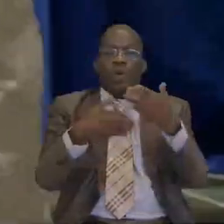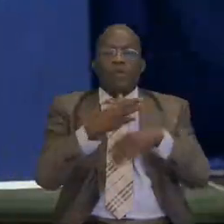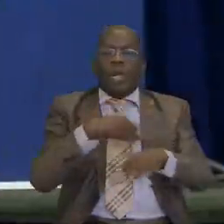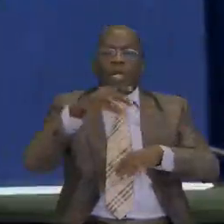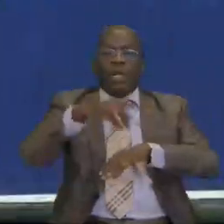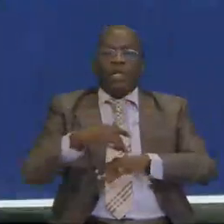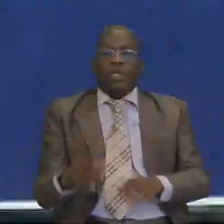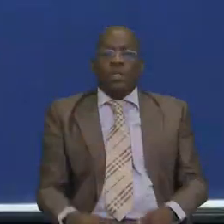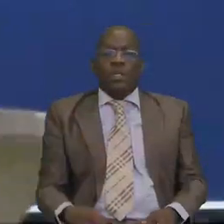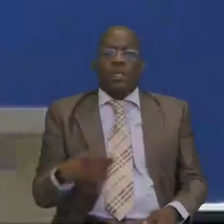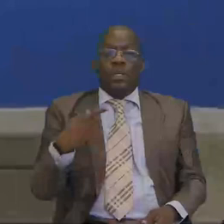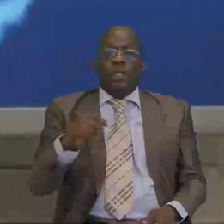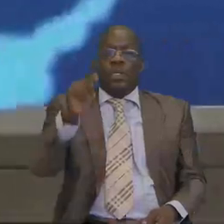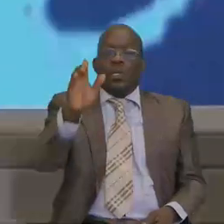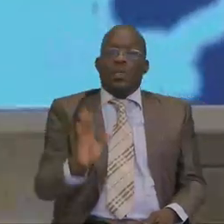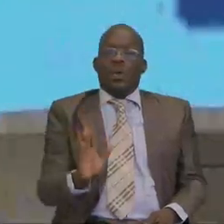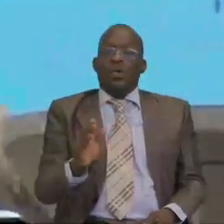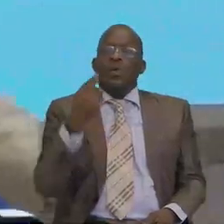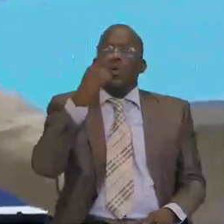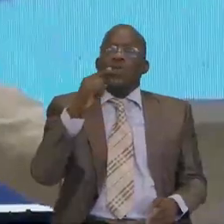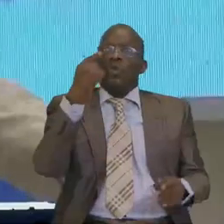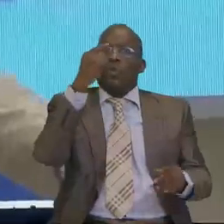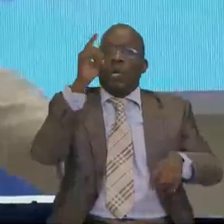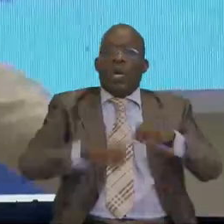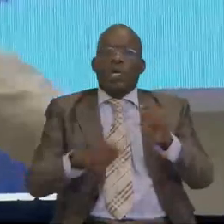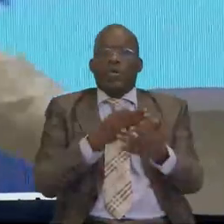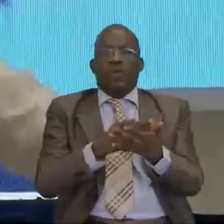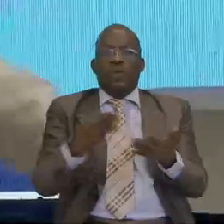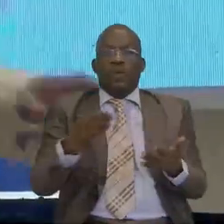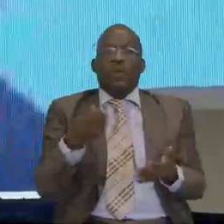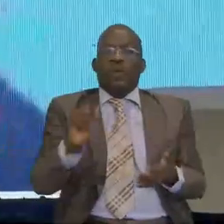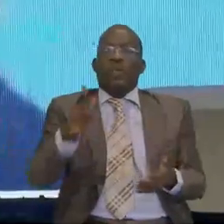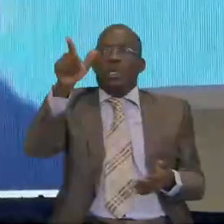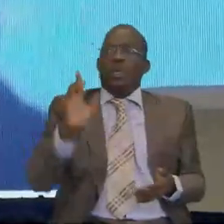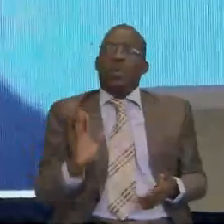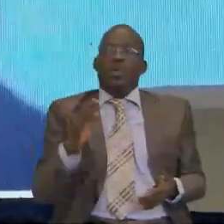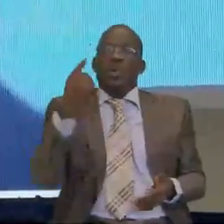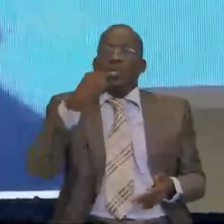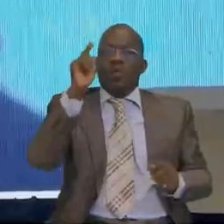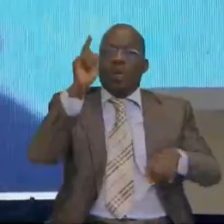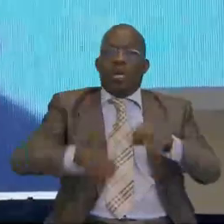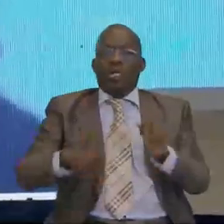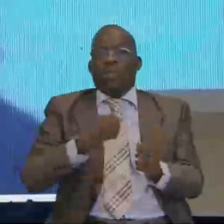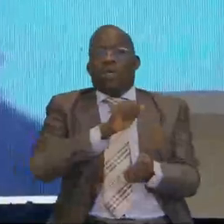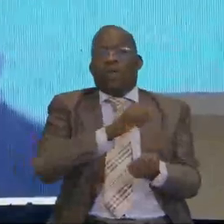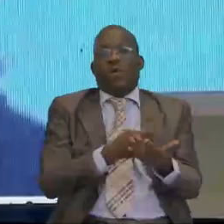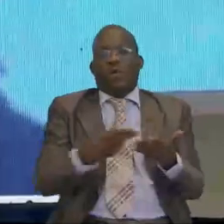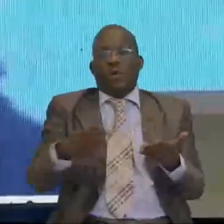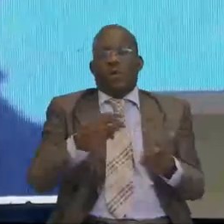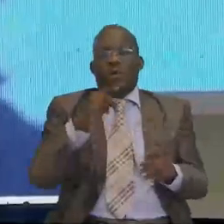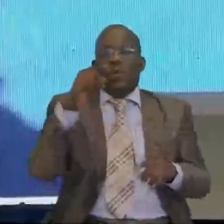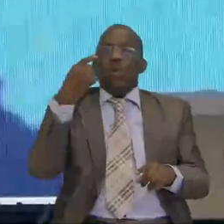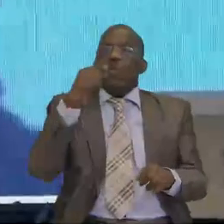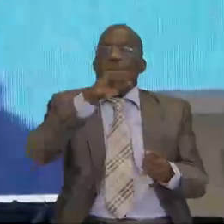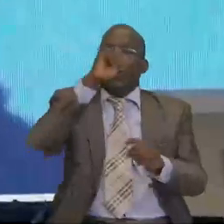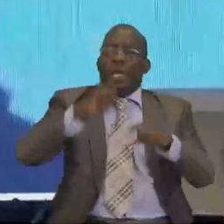la terre. Le Dieu qui ne peut faillir, le Dieu qui ne peut changer. Je veux connaître Dieu